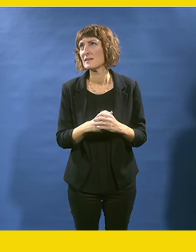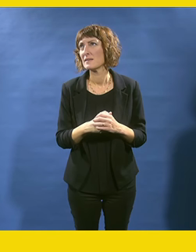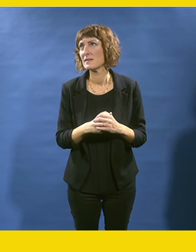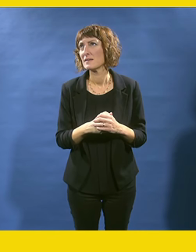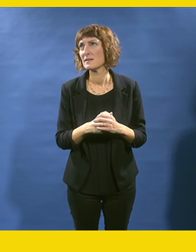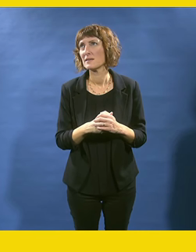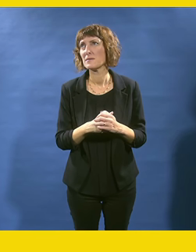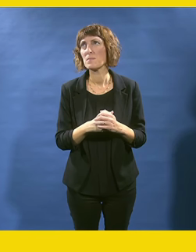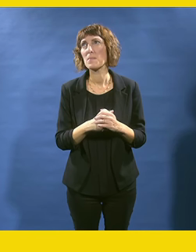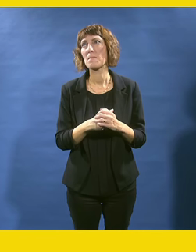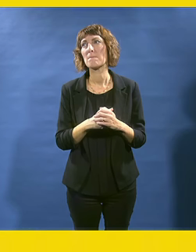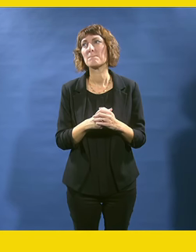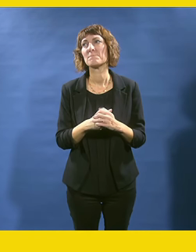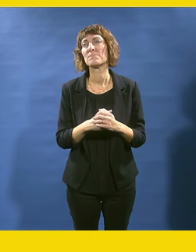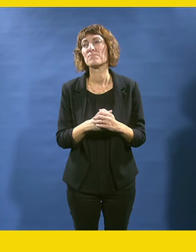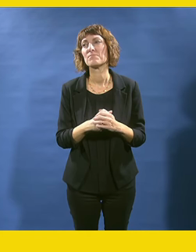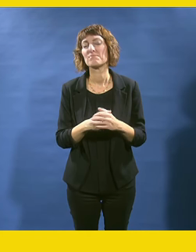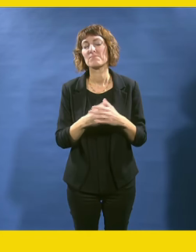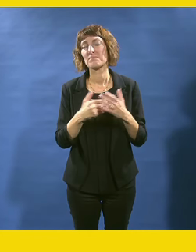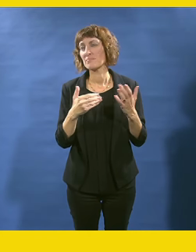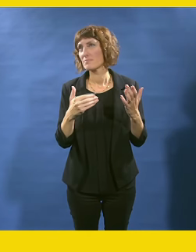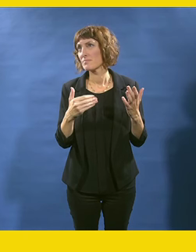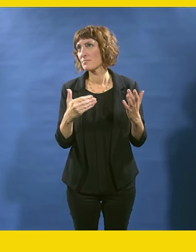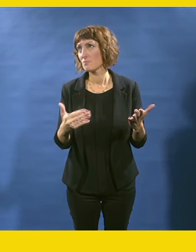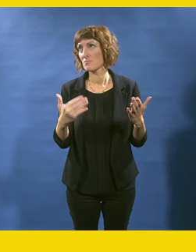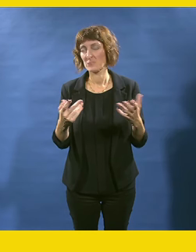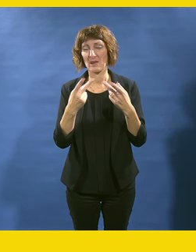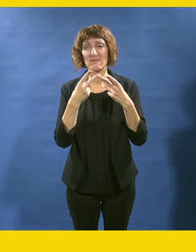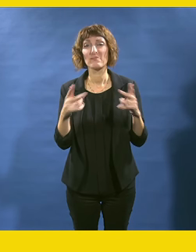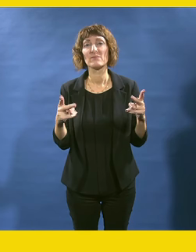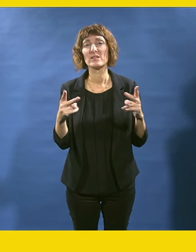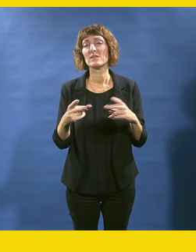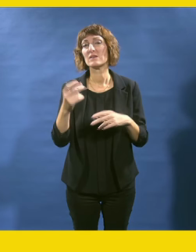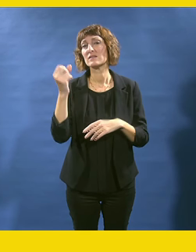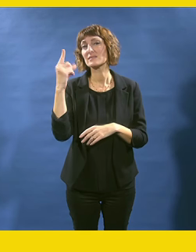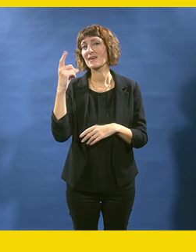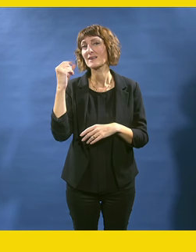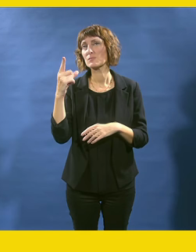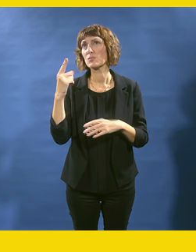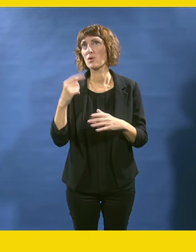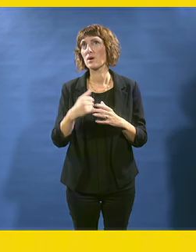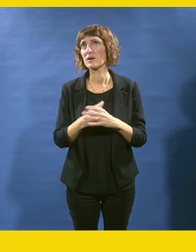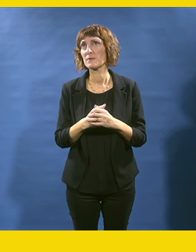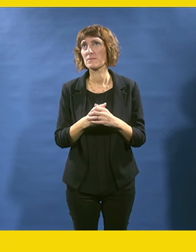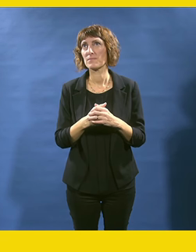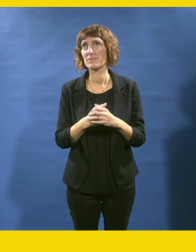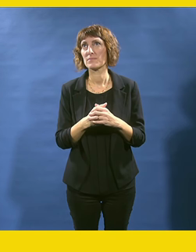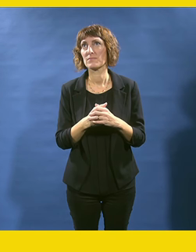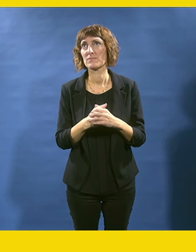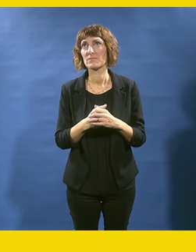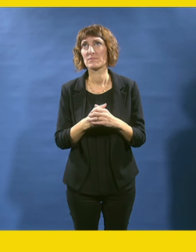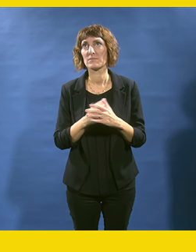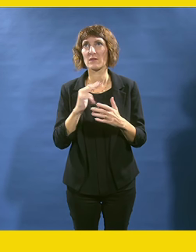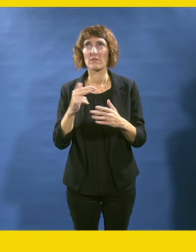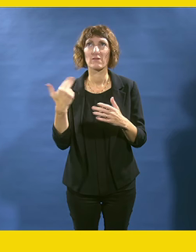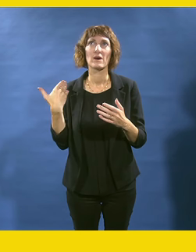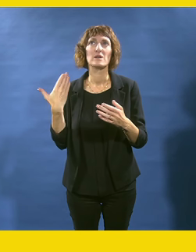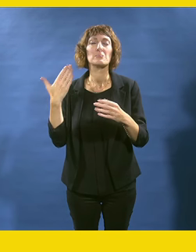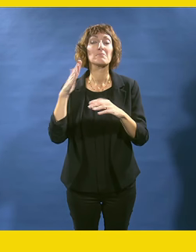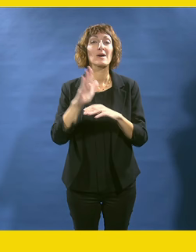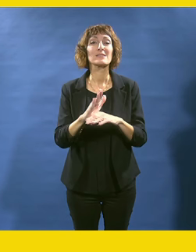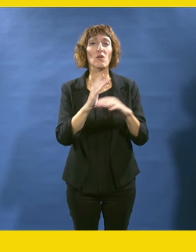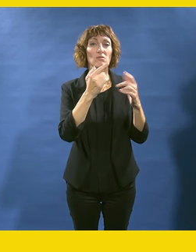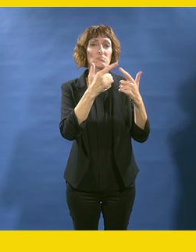m'appelle Valentine Sbero, je travaille pour la ville de Strasbourg et je vais vous accompagner sur une partie de la journée pour vous présenter les